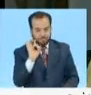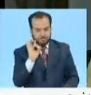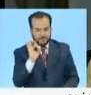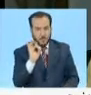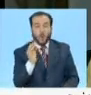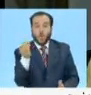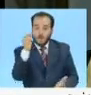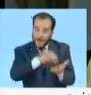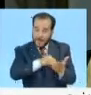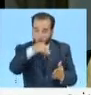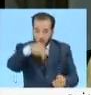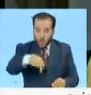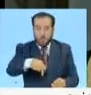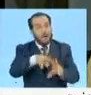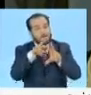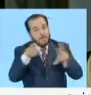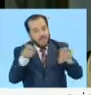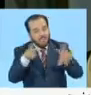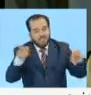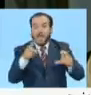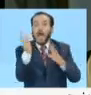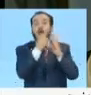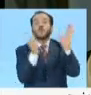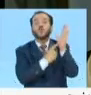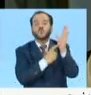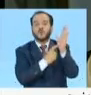سقف. واليوم نحن نبحث في